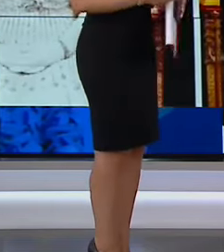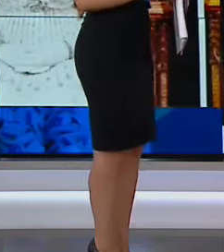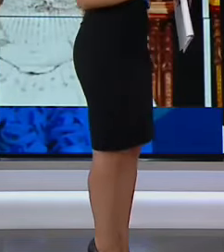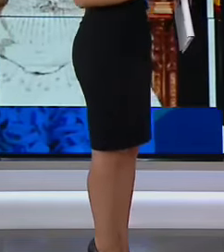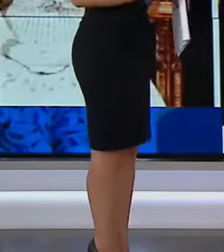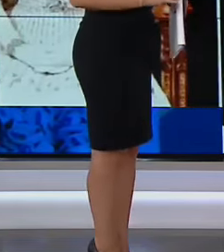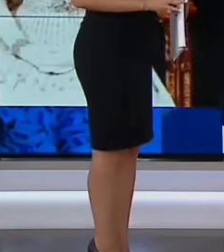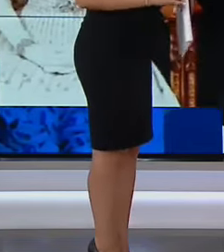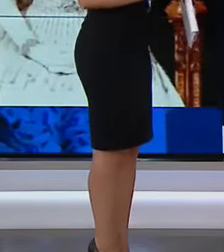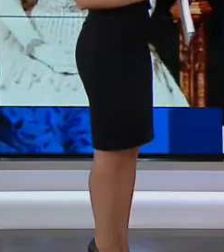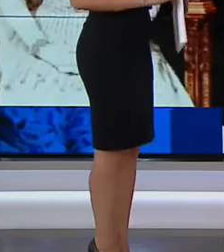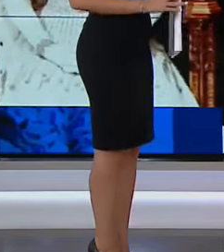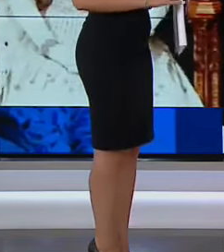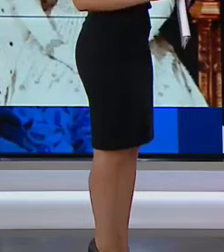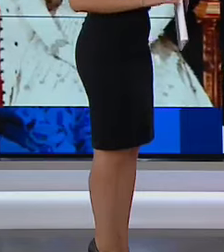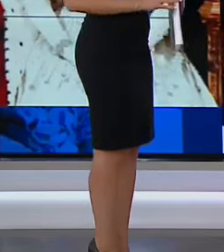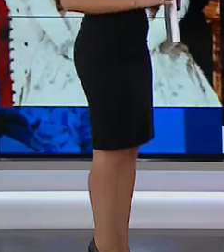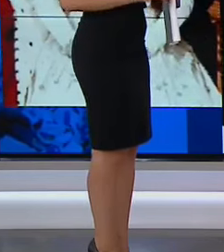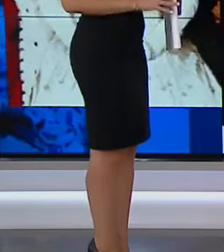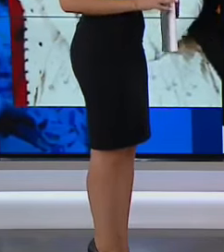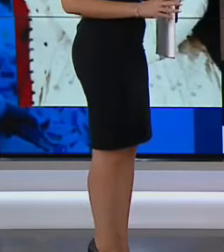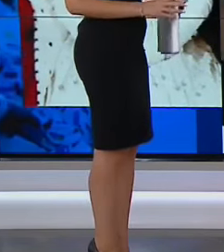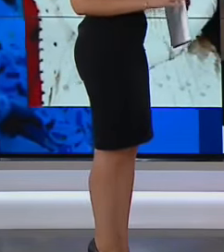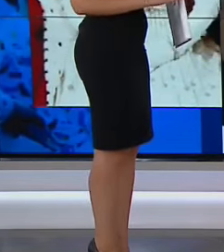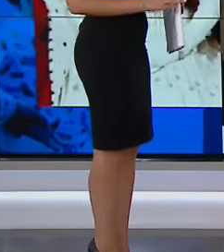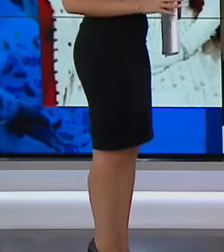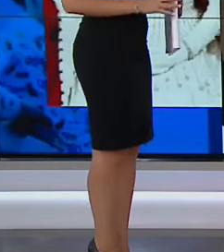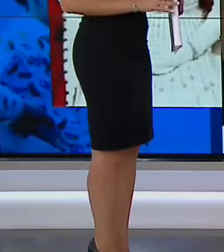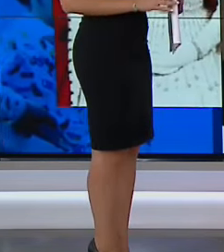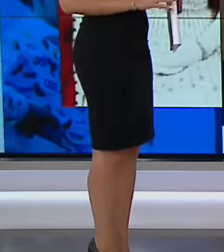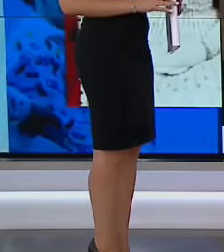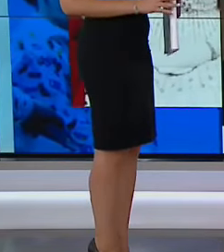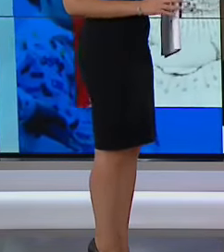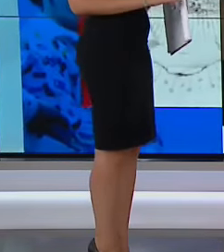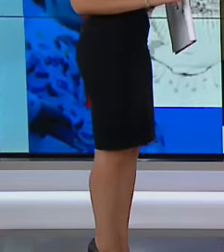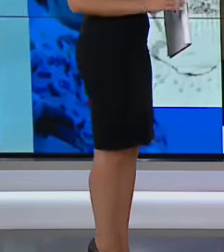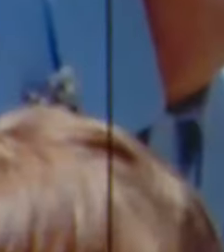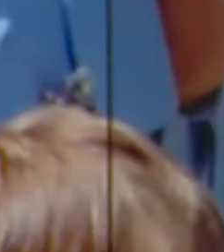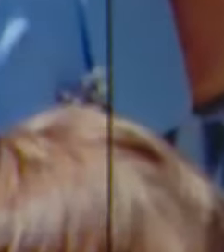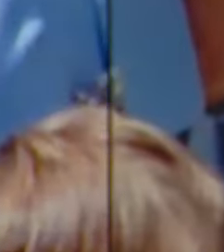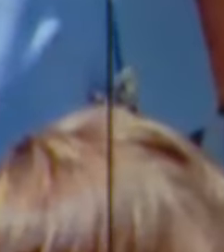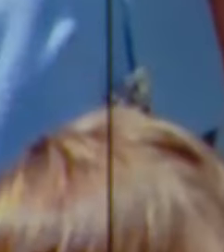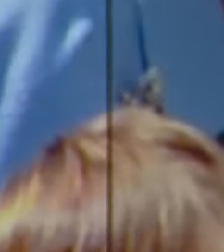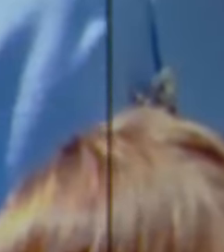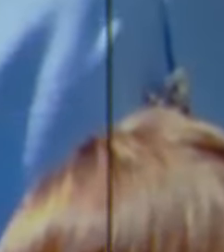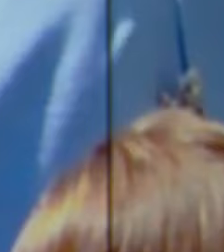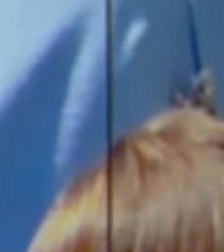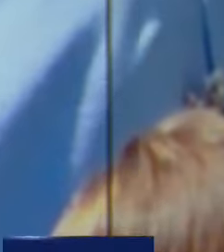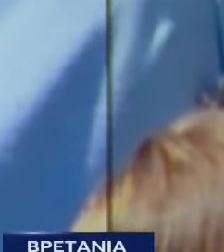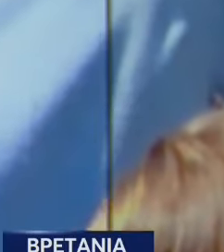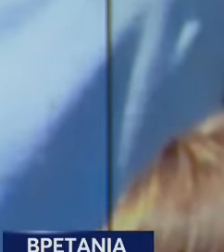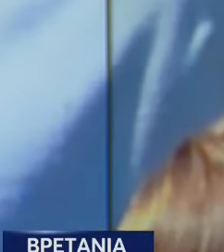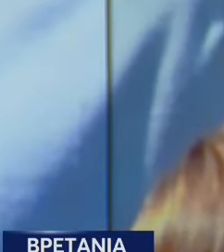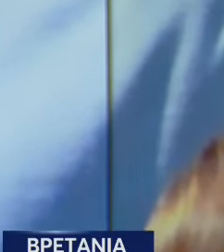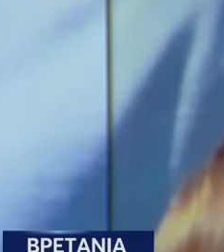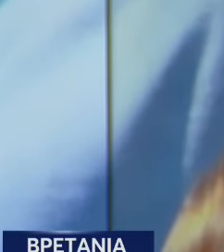χαρακτηριστικά. Δεν ξέρουμε αν αυτά θα τα αναφέρει στο σύντομο διάγγελμά του σήμερα, το οποίο θα είναι και μαγνητοσκοπημένο, το πρώτο του αυτό διάγγελμα.